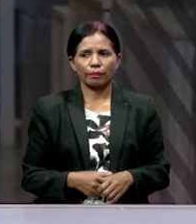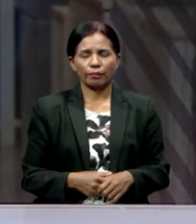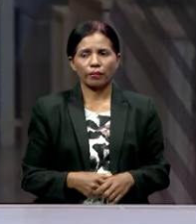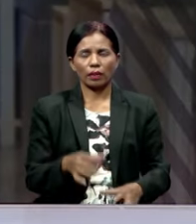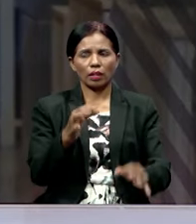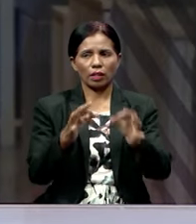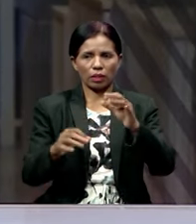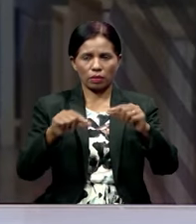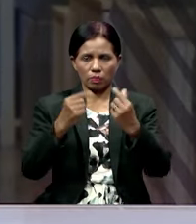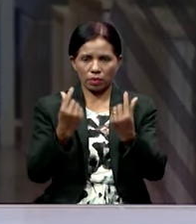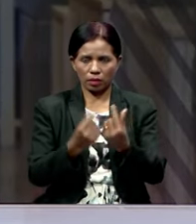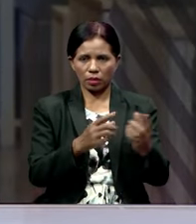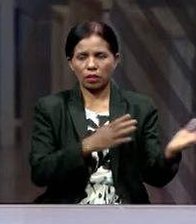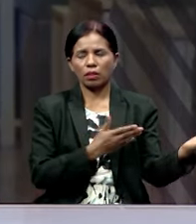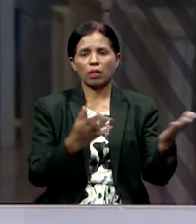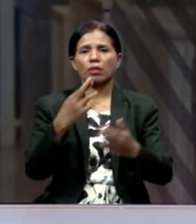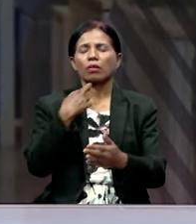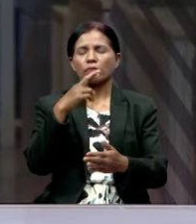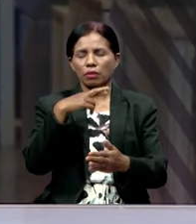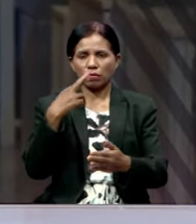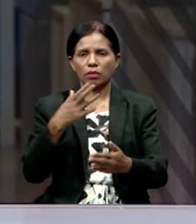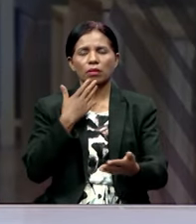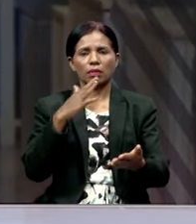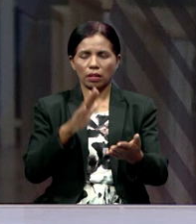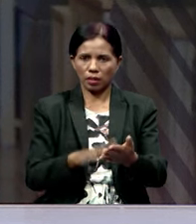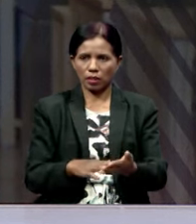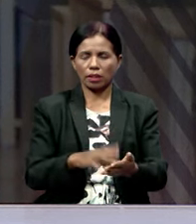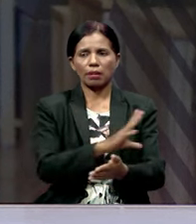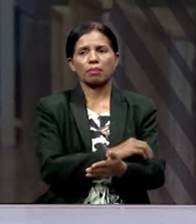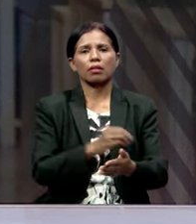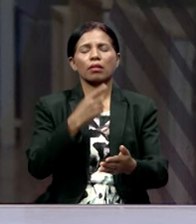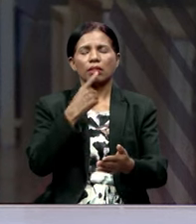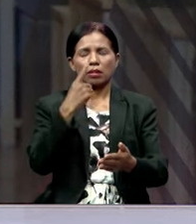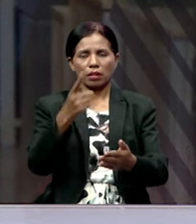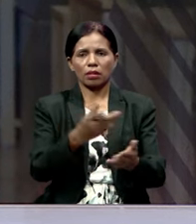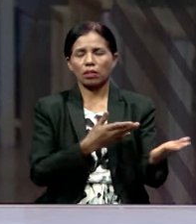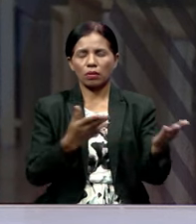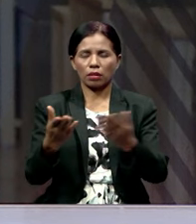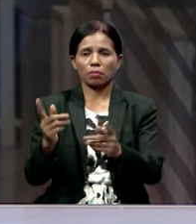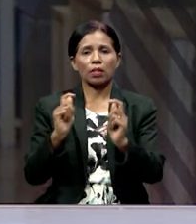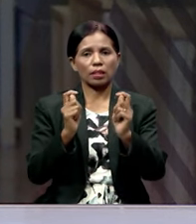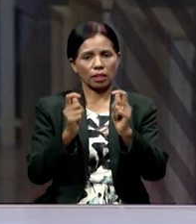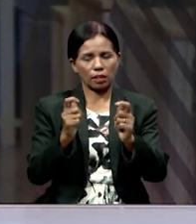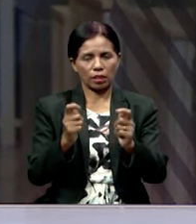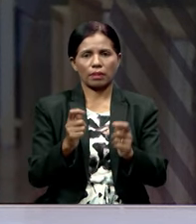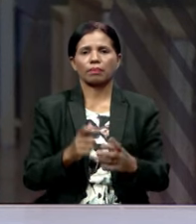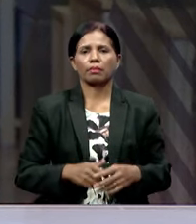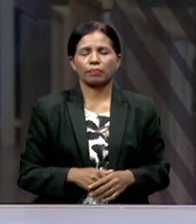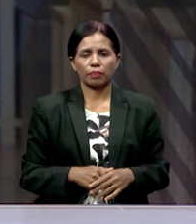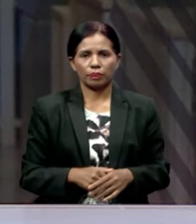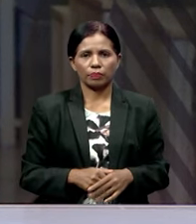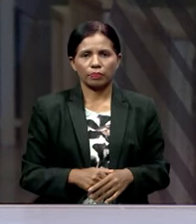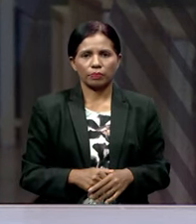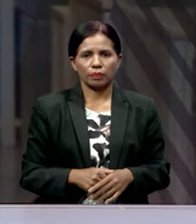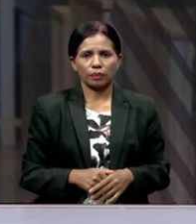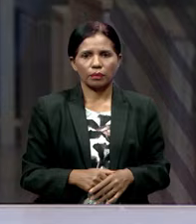Mașchi imprese importatora de cara fost iha qualitate, mai bine face să continue lor a mostra va cupan ho di halo teste.